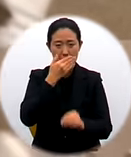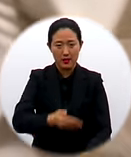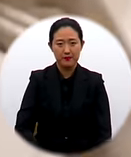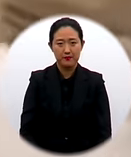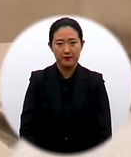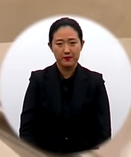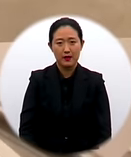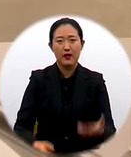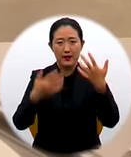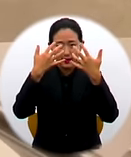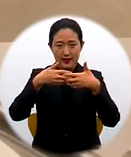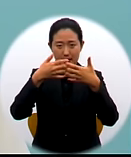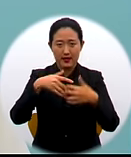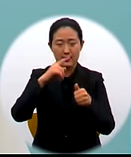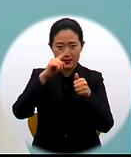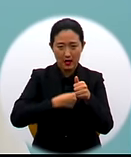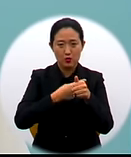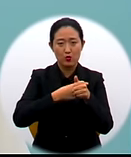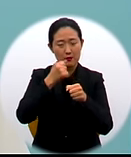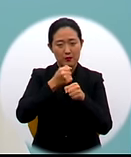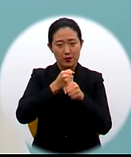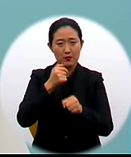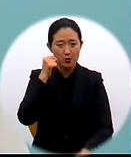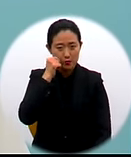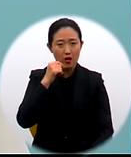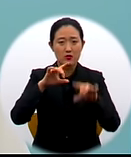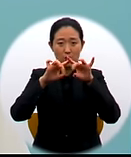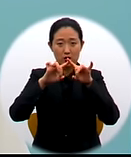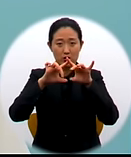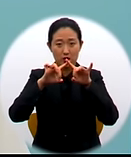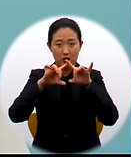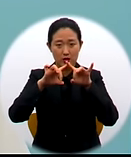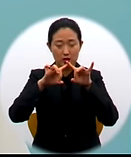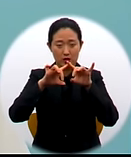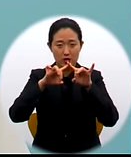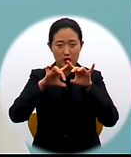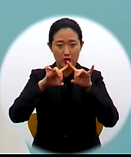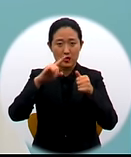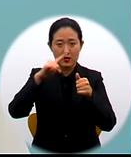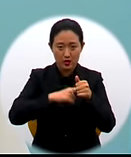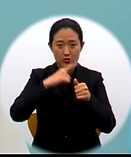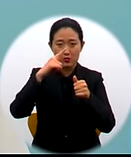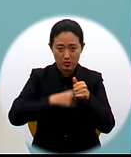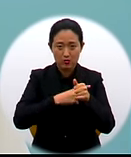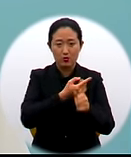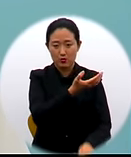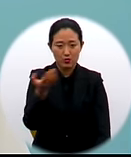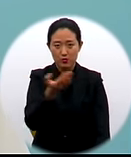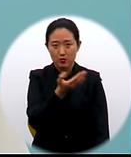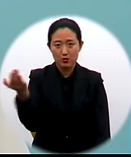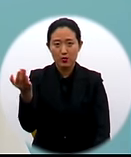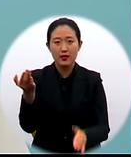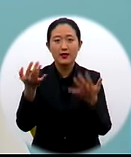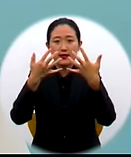얘를 계속 자동으로 돌릴 수는 없었어요. 근데 이 전기가 만들어지면서 이것이 자동으로 움직이는 기계가 되기 시작합니다.